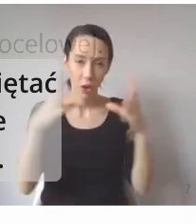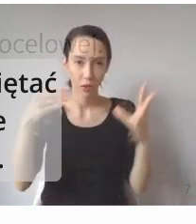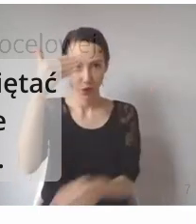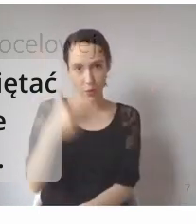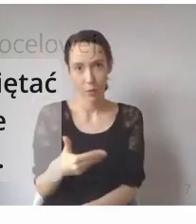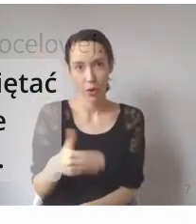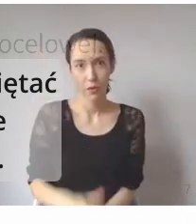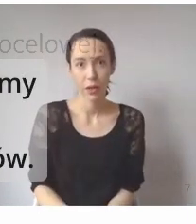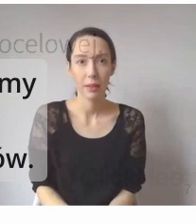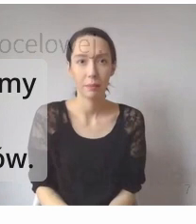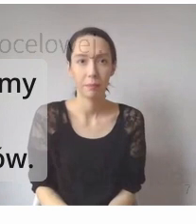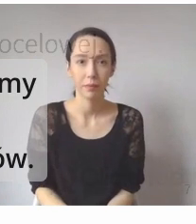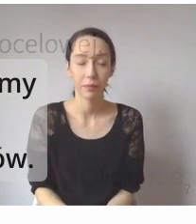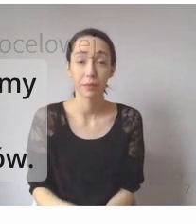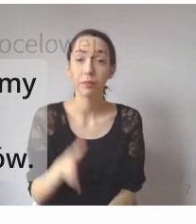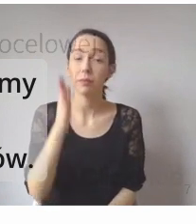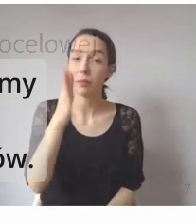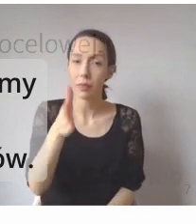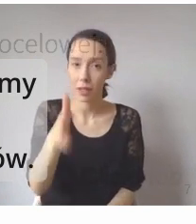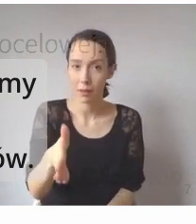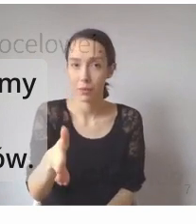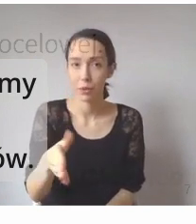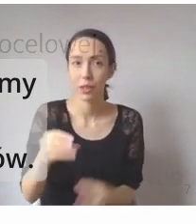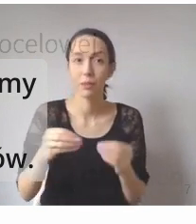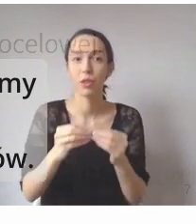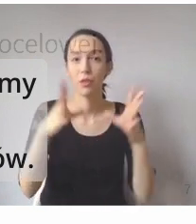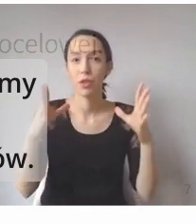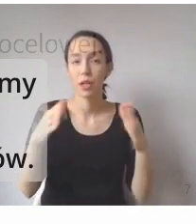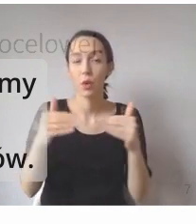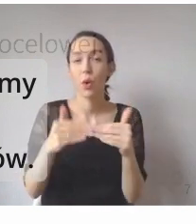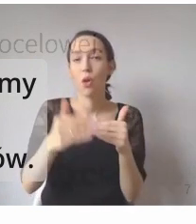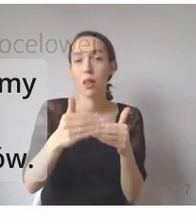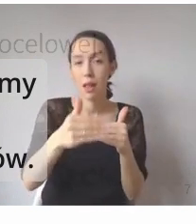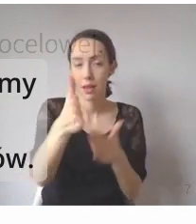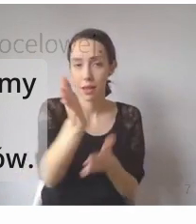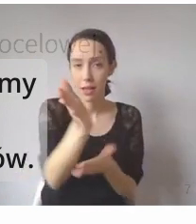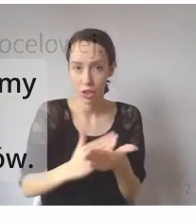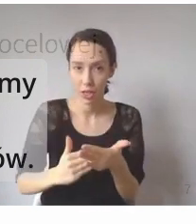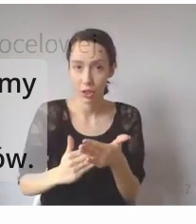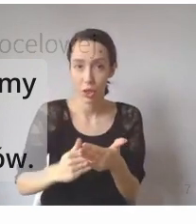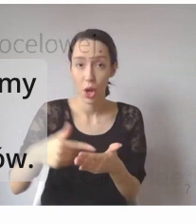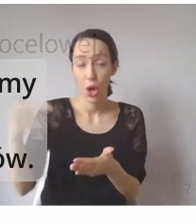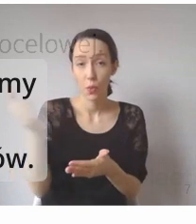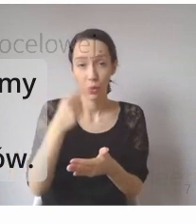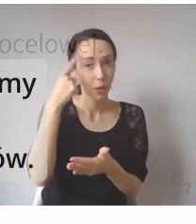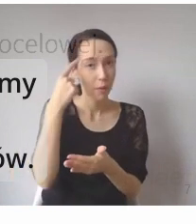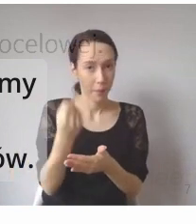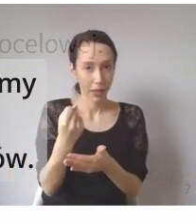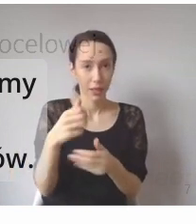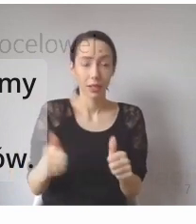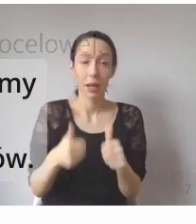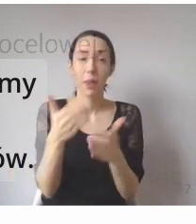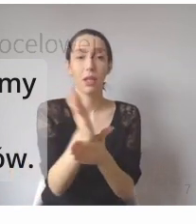jego odbiorcą. A później przy tworzeniu poszczególnych części powinniśmy pamiętać, żeby te części i